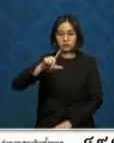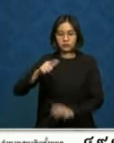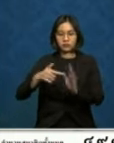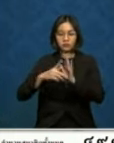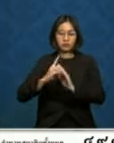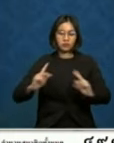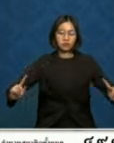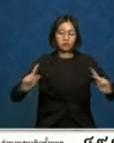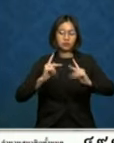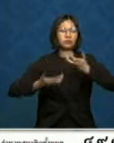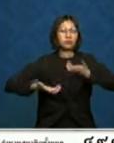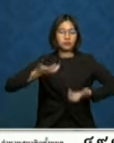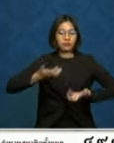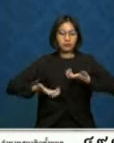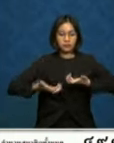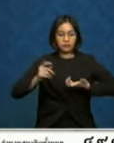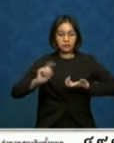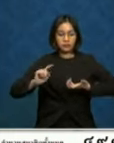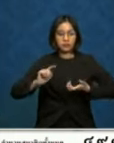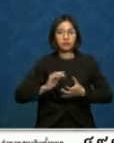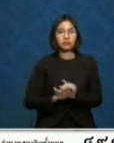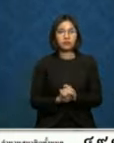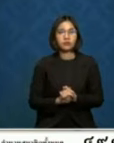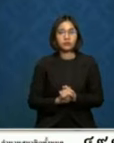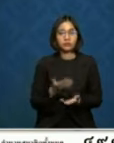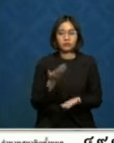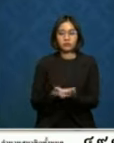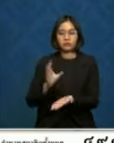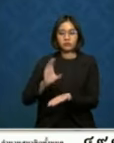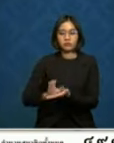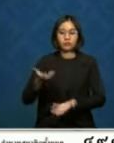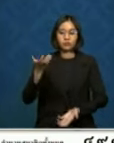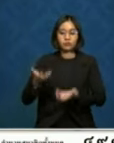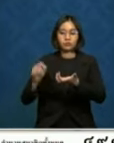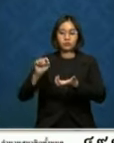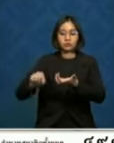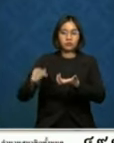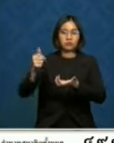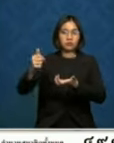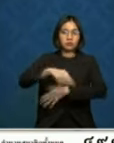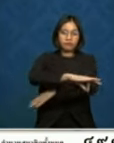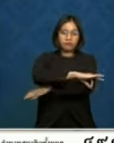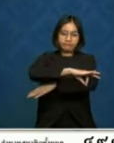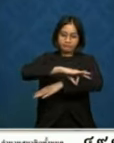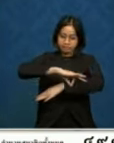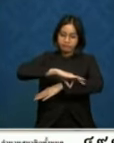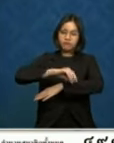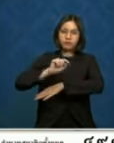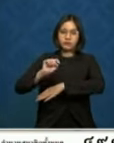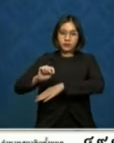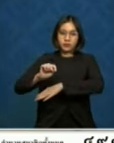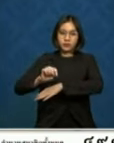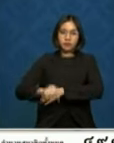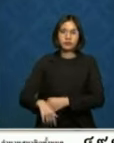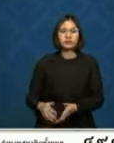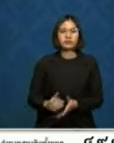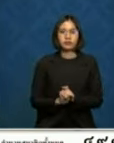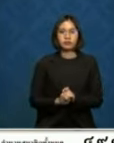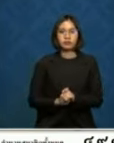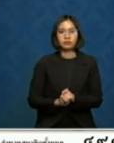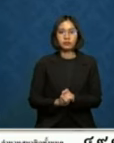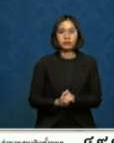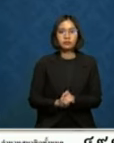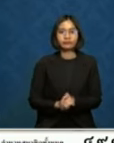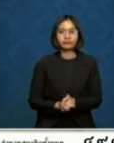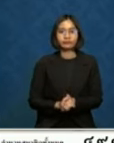วงยุติธรรมเองก็สามารถใช้กองทุนยุติธรรมตรงนี้ขีดเส้นใต้2เส้นแล้วก็ไฮไลท์เอาไว้ครับ